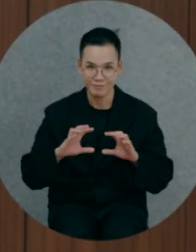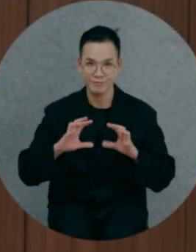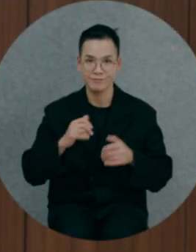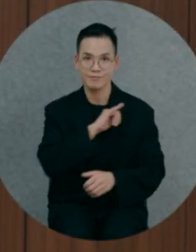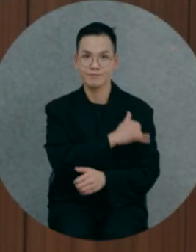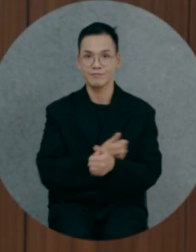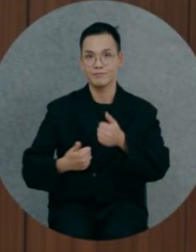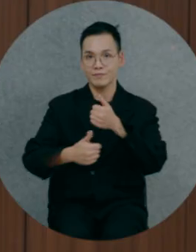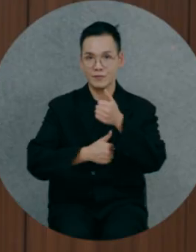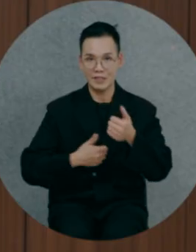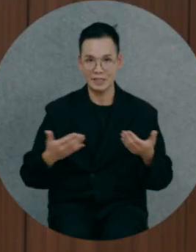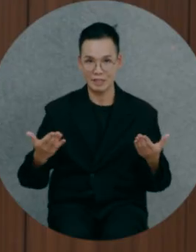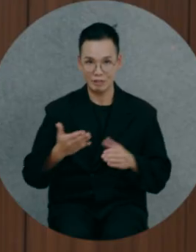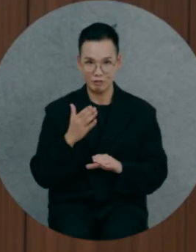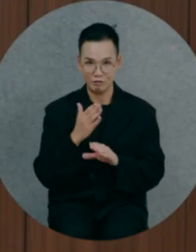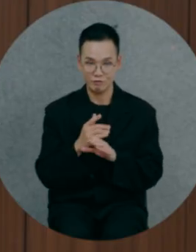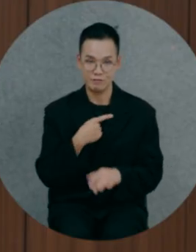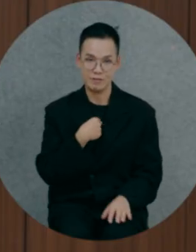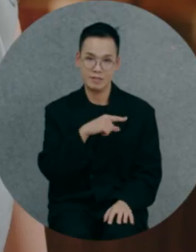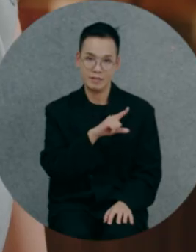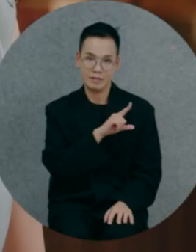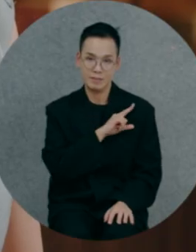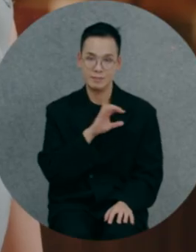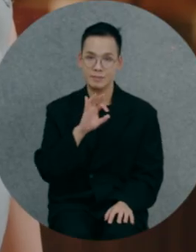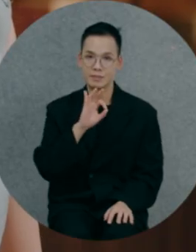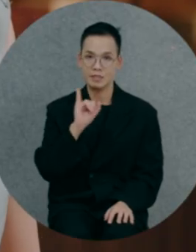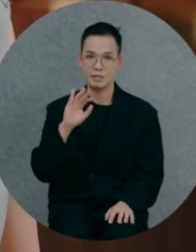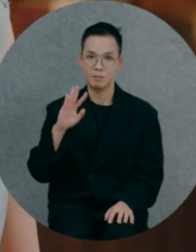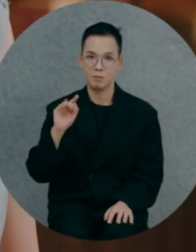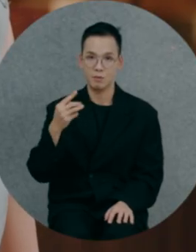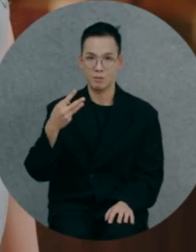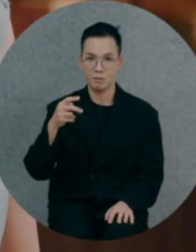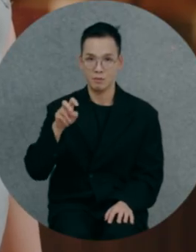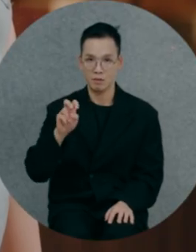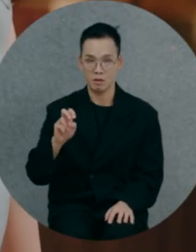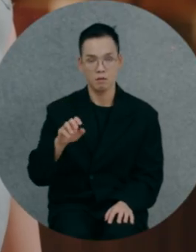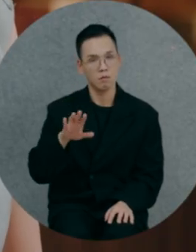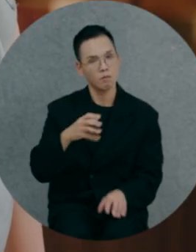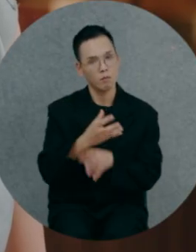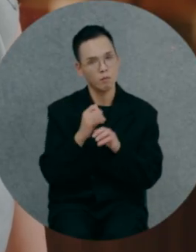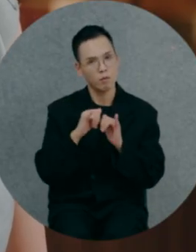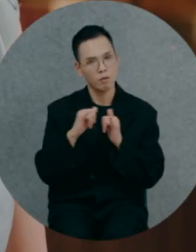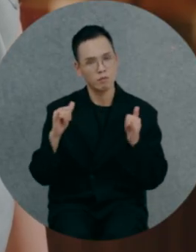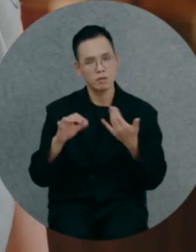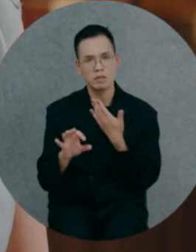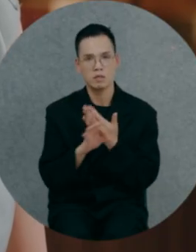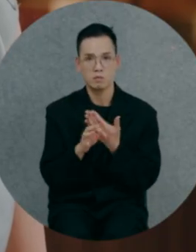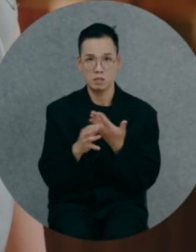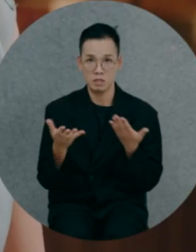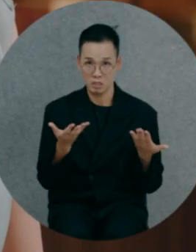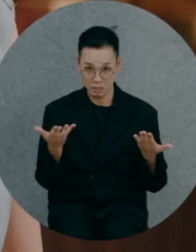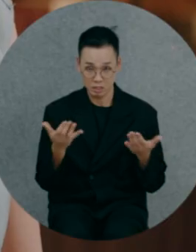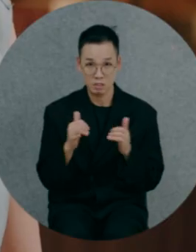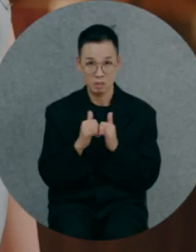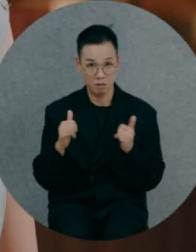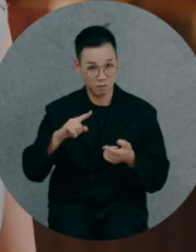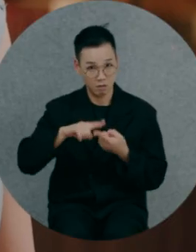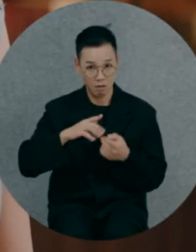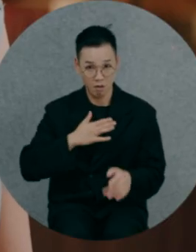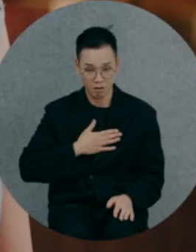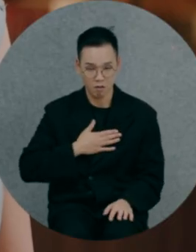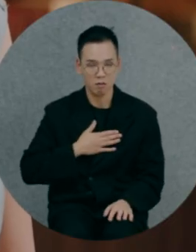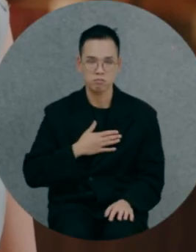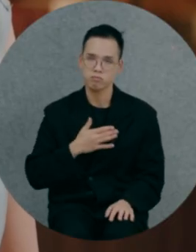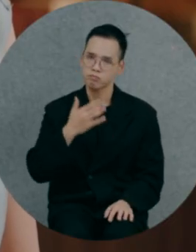안녕하세요. 국가인권위원회 조사관 이보람입니다. 혹시 외국인 계절 근로자에 대해 들어보셨나요? 조금 생소하게